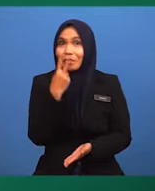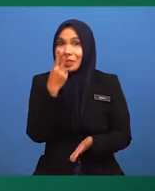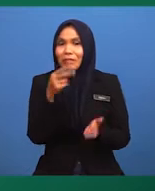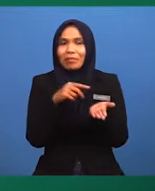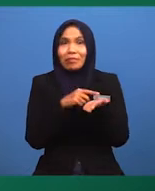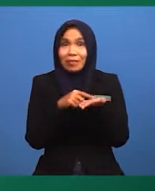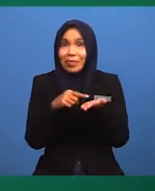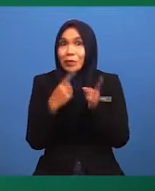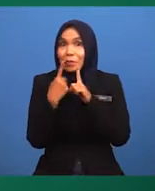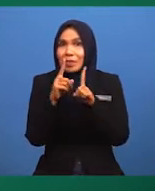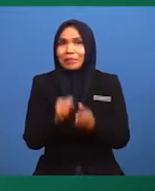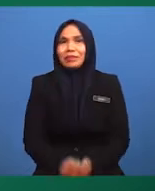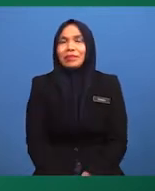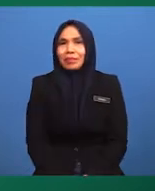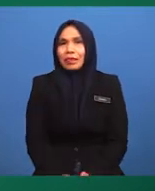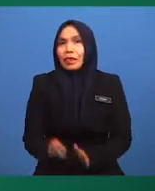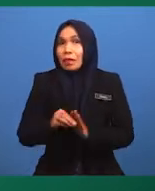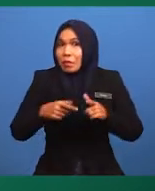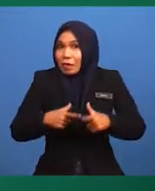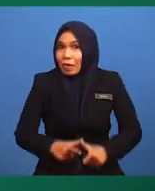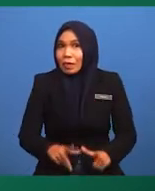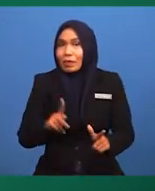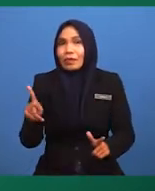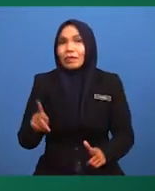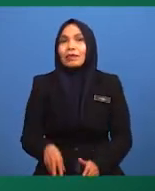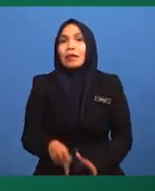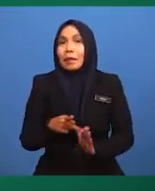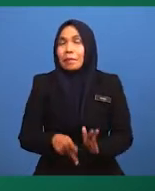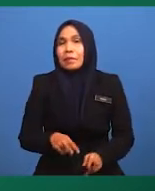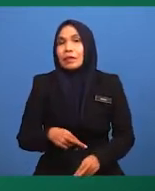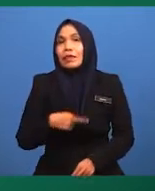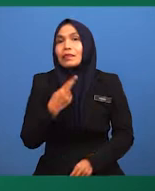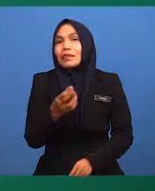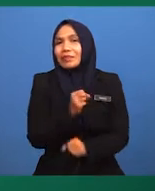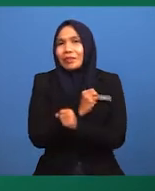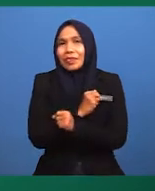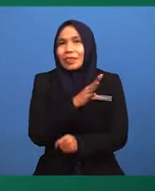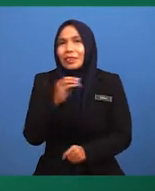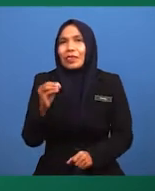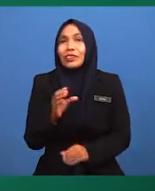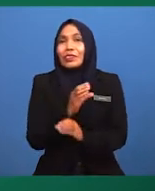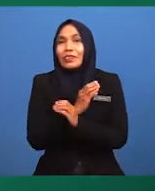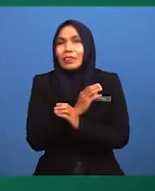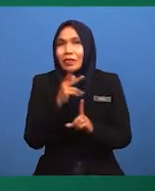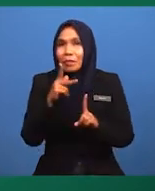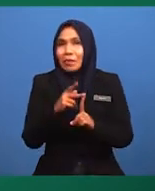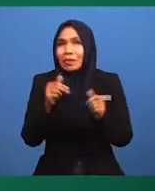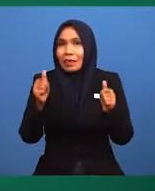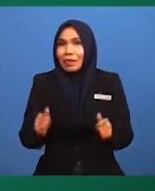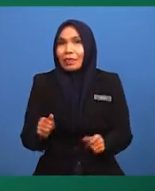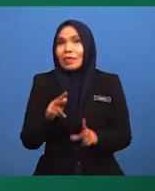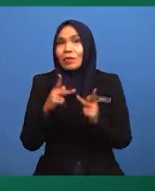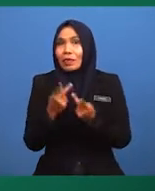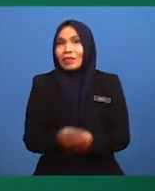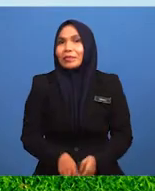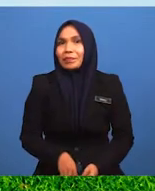Jom kita semak jawapan. Melahirkan perasaan sayang dan cinta kepada ahli